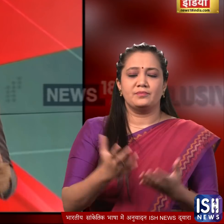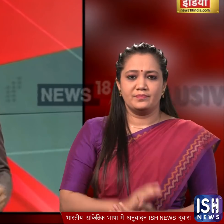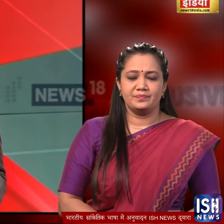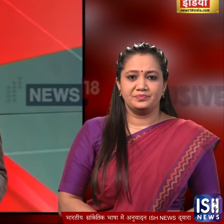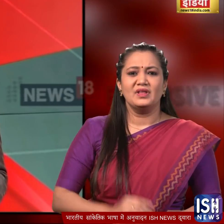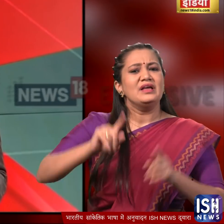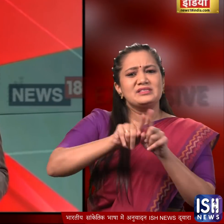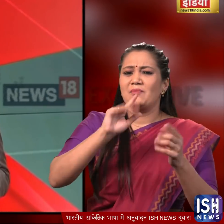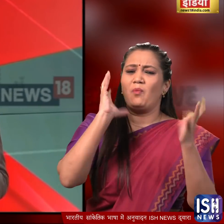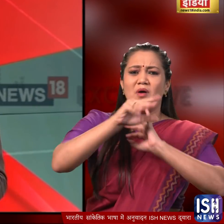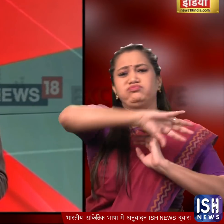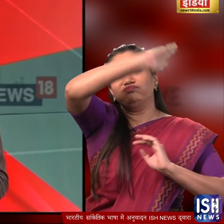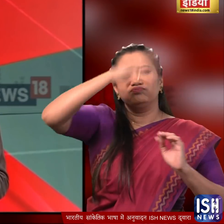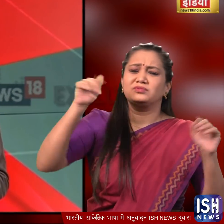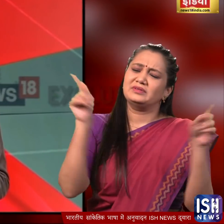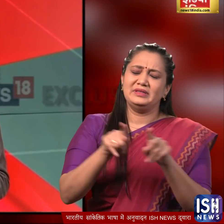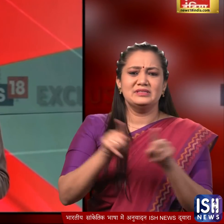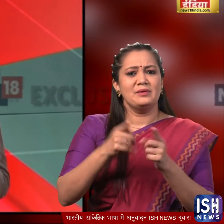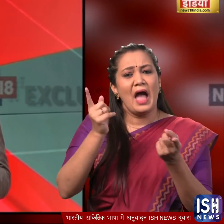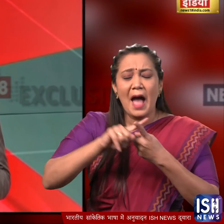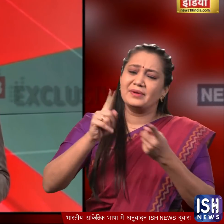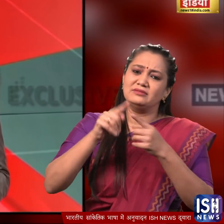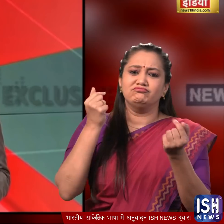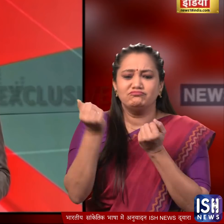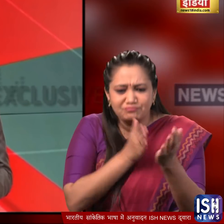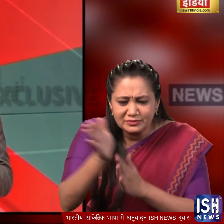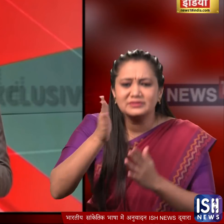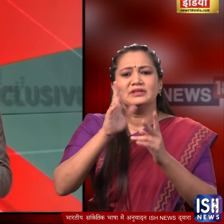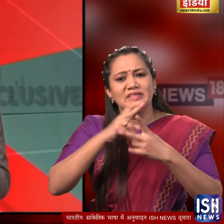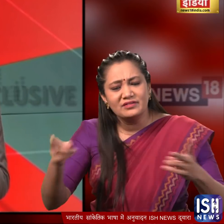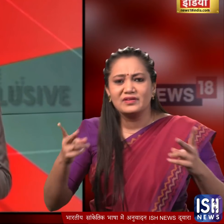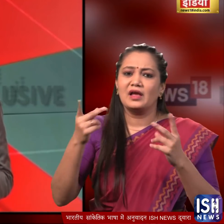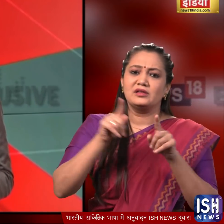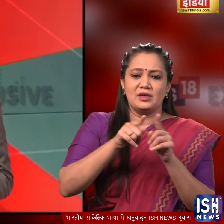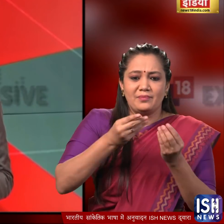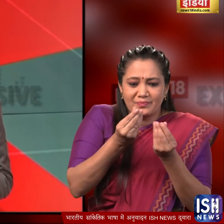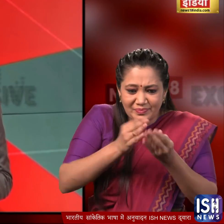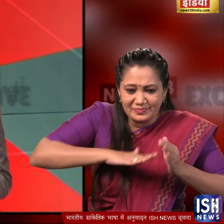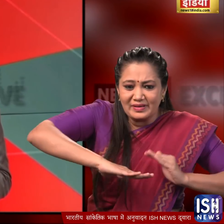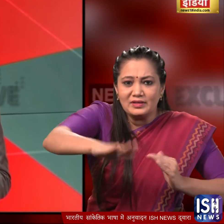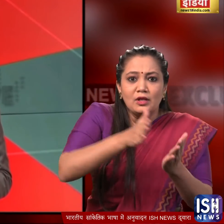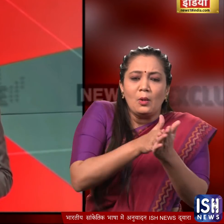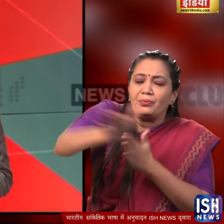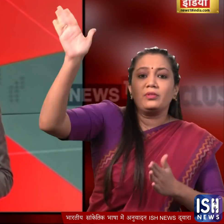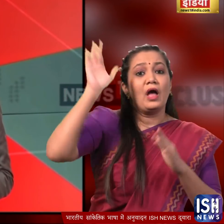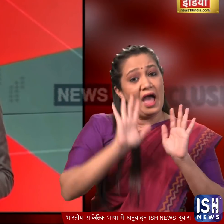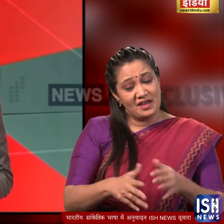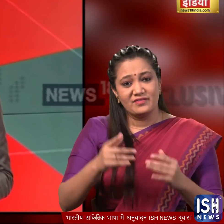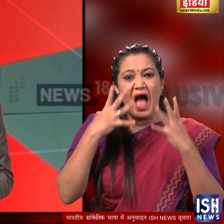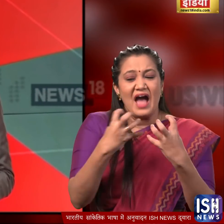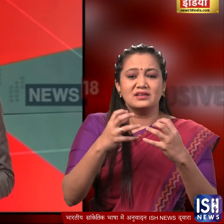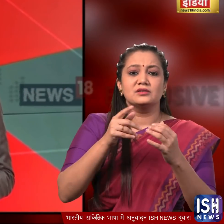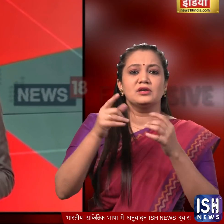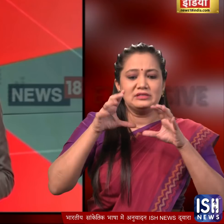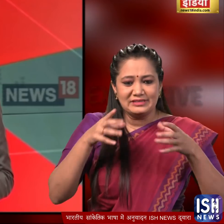दुनिया में जितने भी पहाड़ी इलाके हैं, बर्फबारी के बाद ऐसे हादसों का वहां खतरा होता है, क्योंकि सड़क की हालत बर्फ की सिल्ली जैसी हो जाती है। उस पर